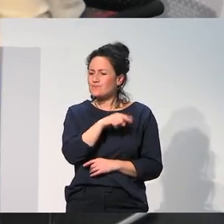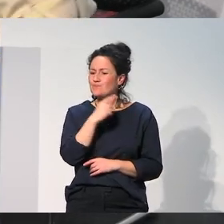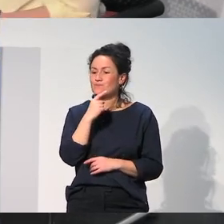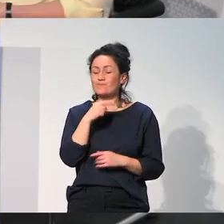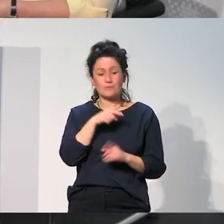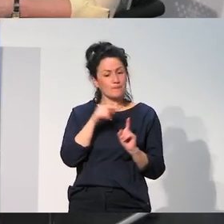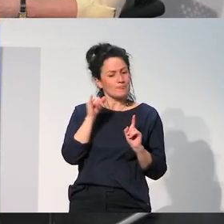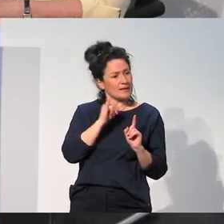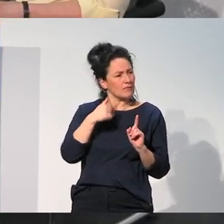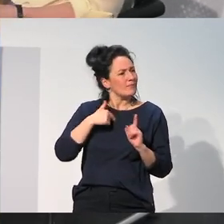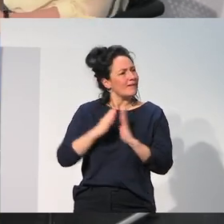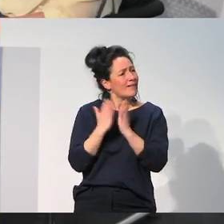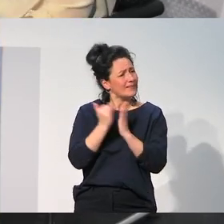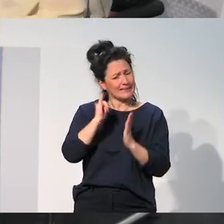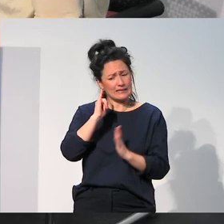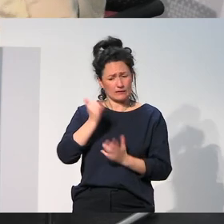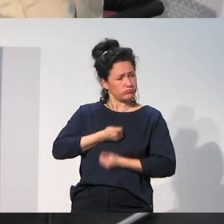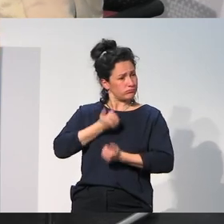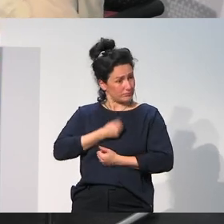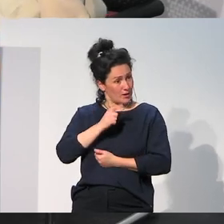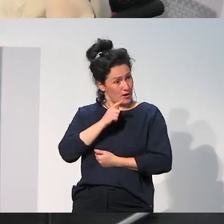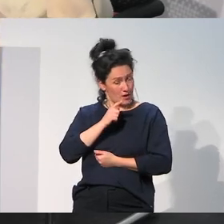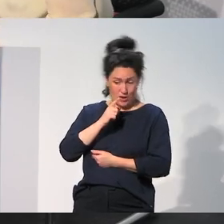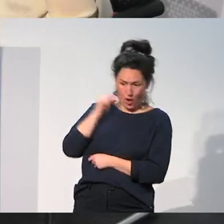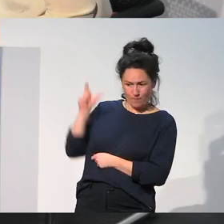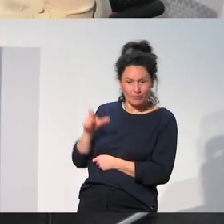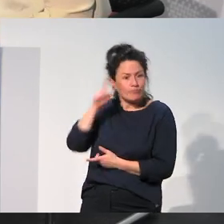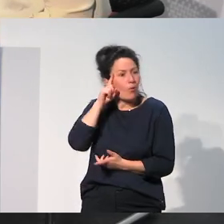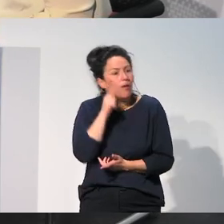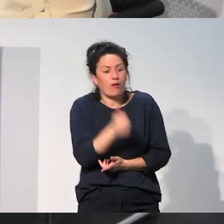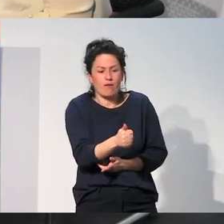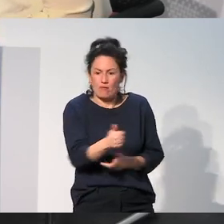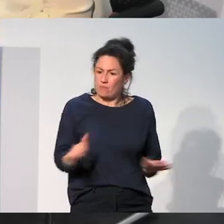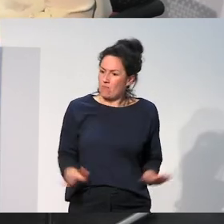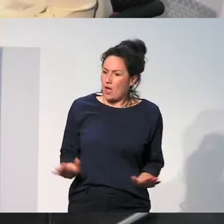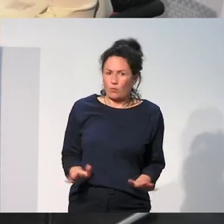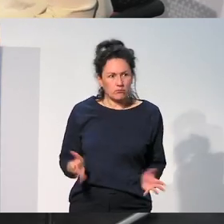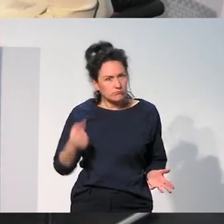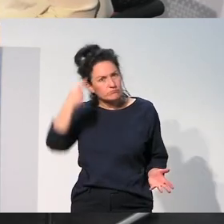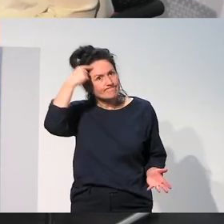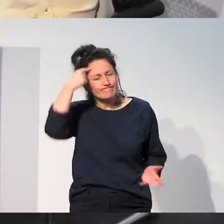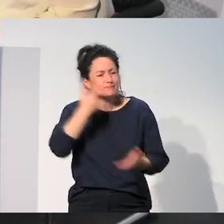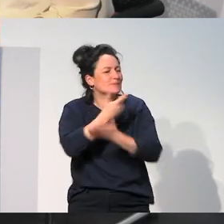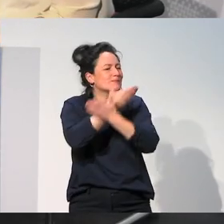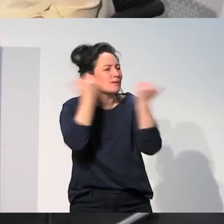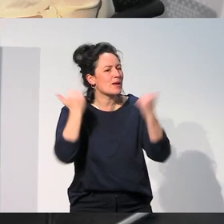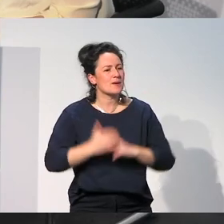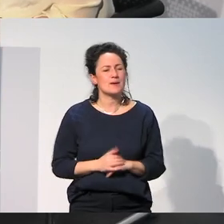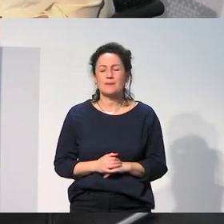parle dans mon livre, parce que, c'est, encore une fois, je ne sais pas ce qui se passe dans la tête d'un grand pingouin. Non, mais cela dit,